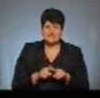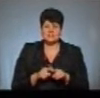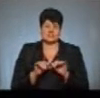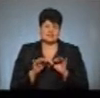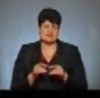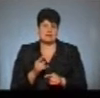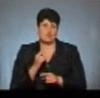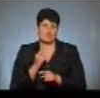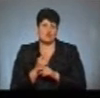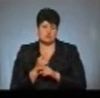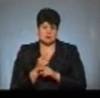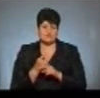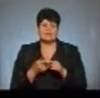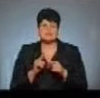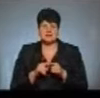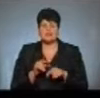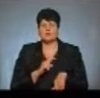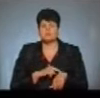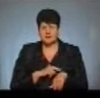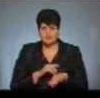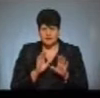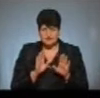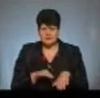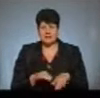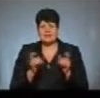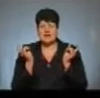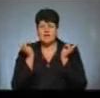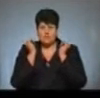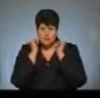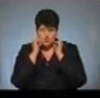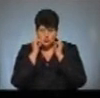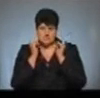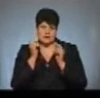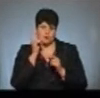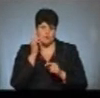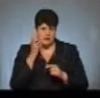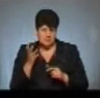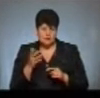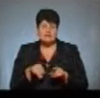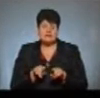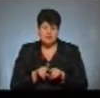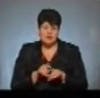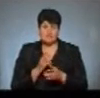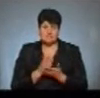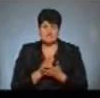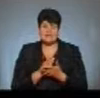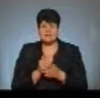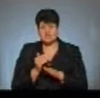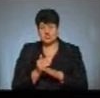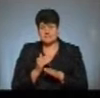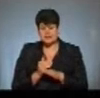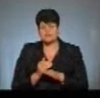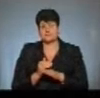заборонено. Тобто це і смарт-годинники, це і навушники до мобільного телефону. Це також є як фрагмент,